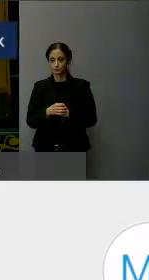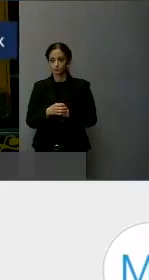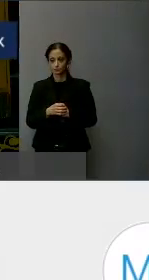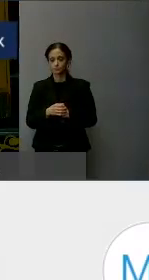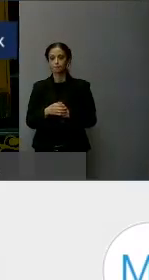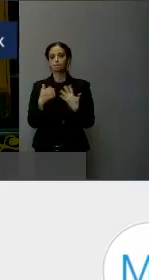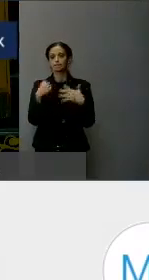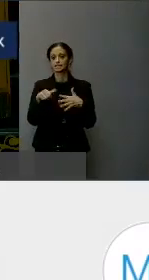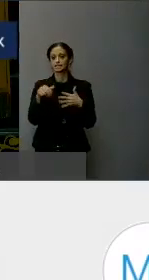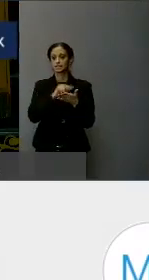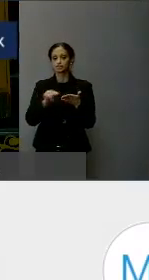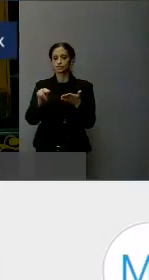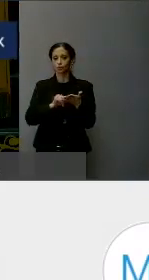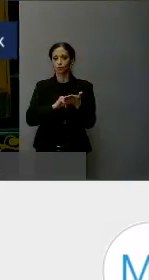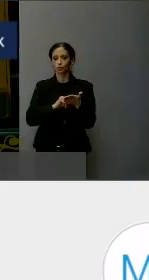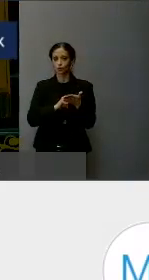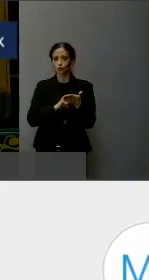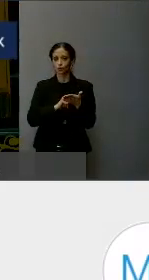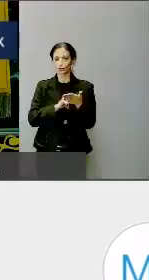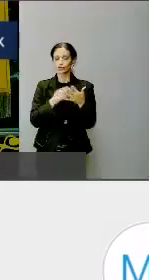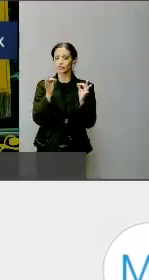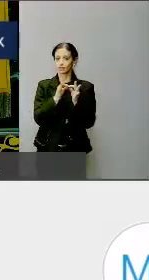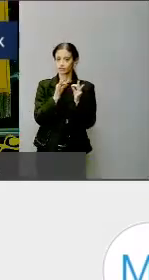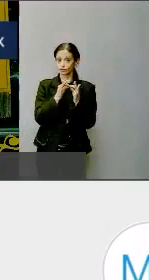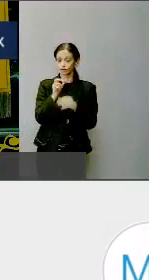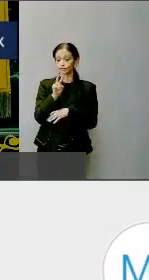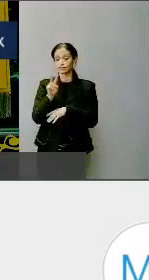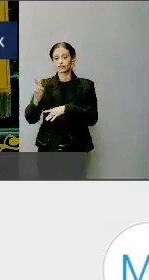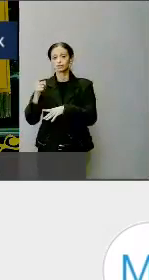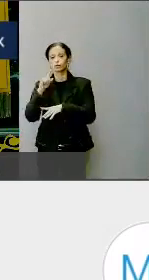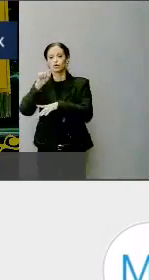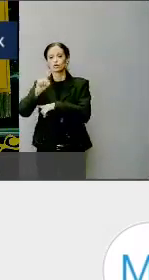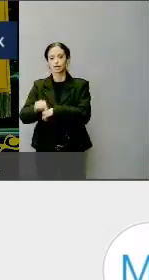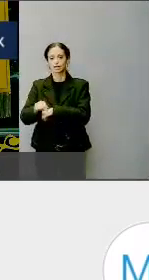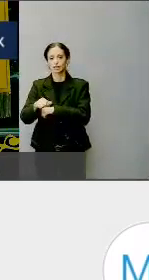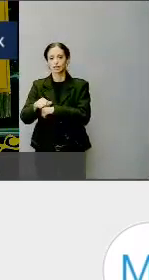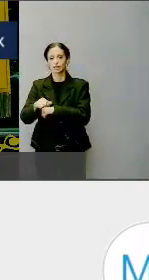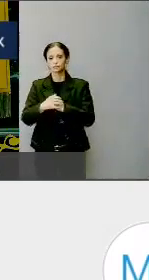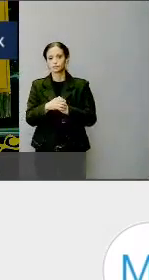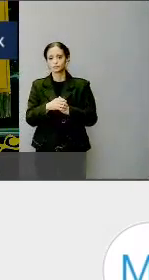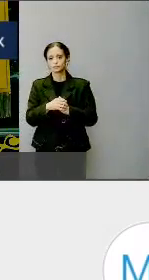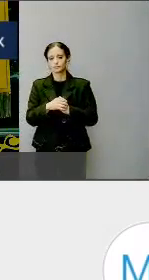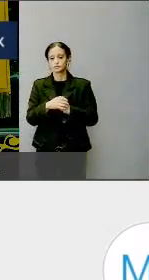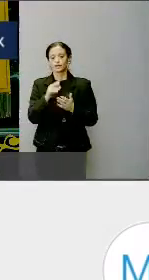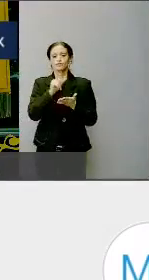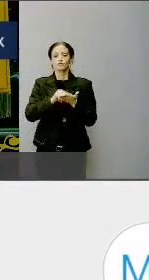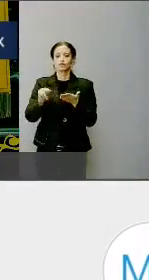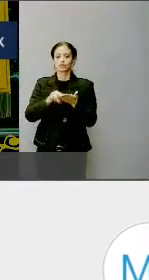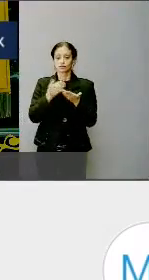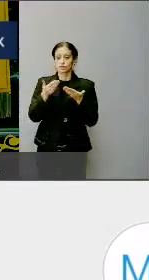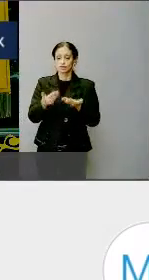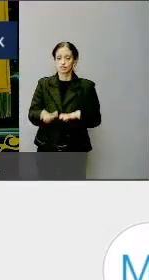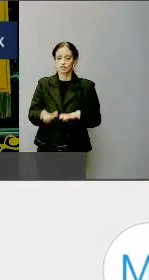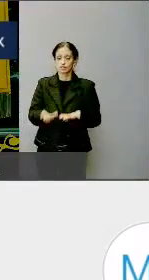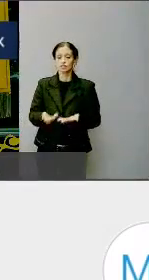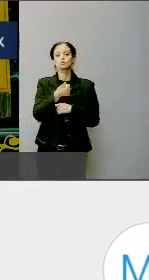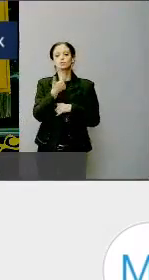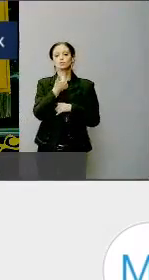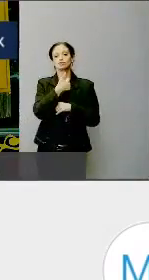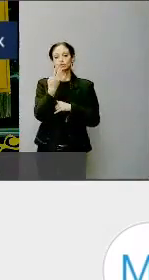16 voti favorevoli 22 contrari stazione ora il numero